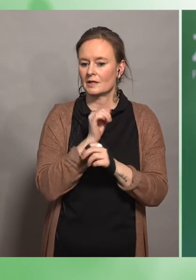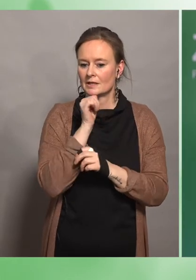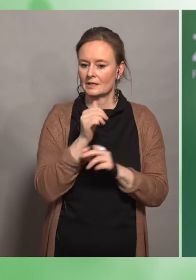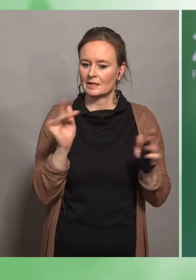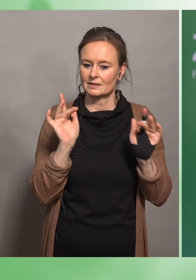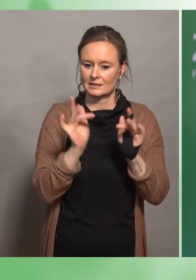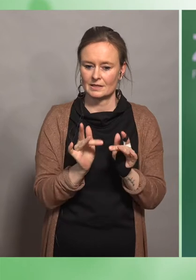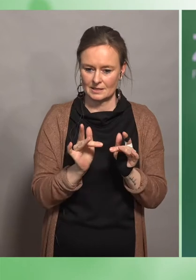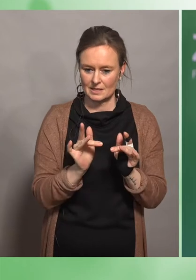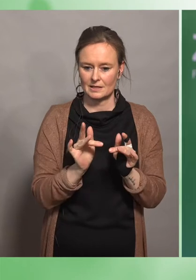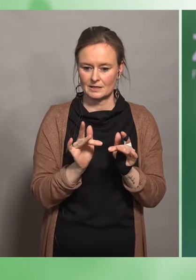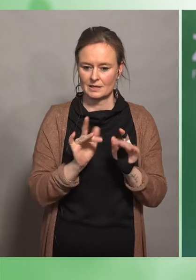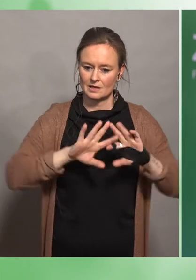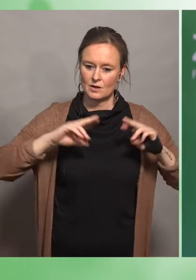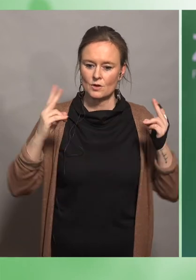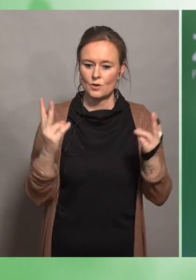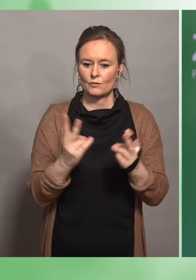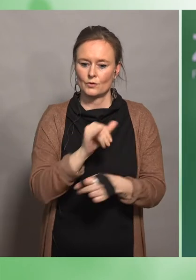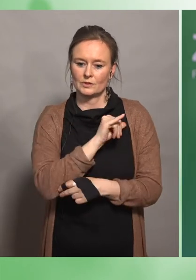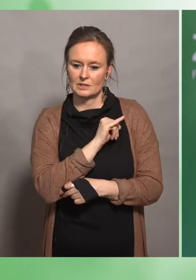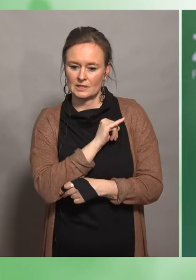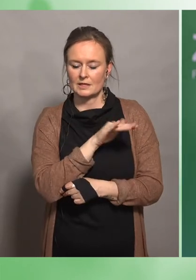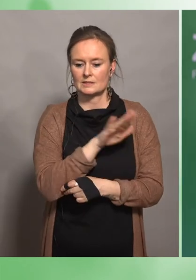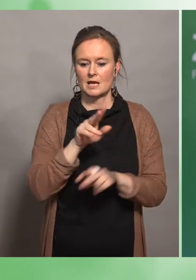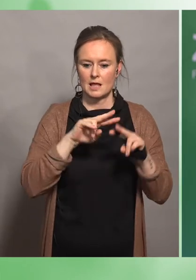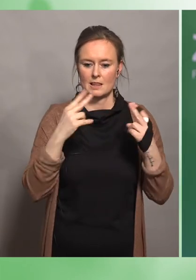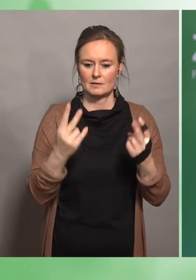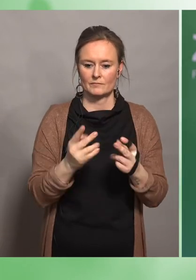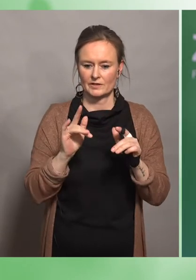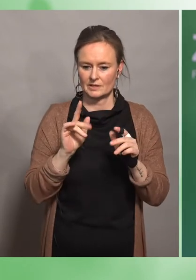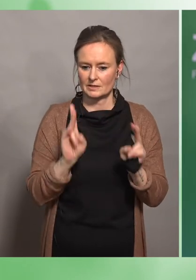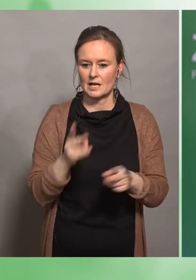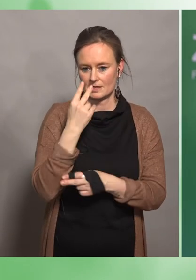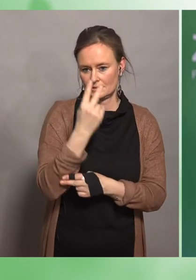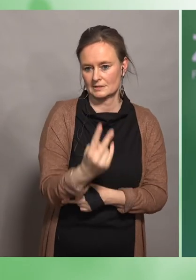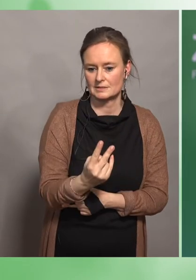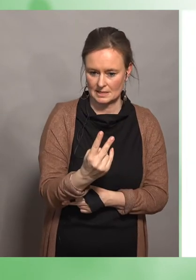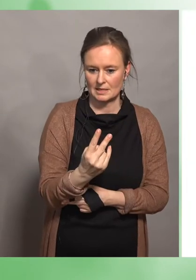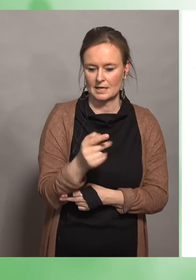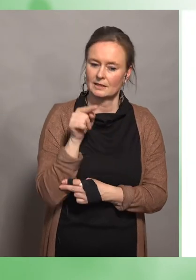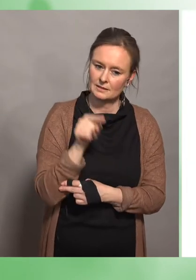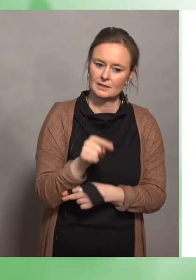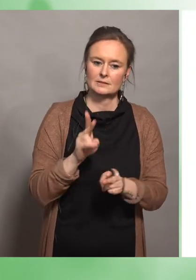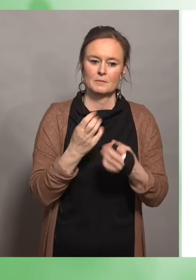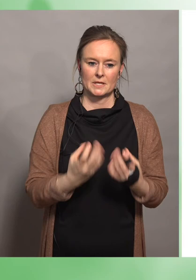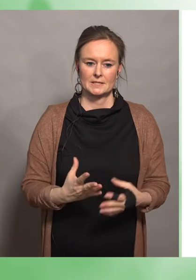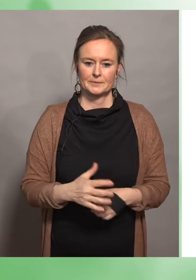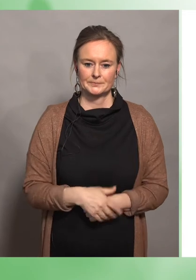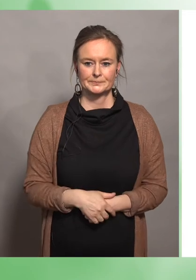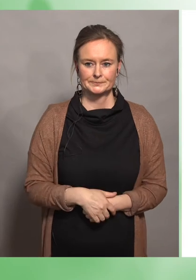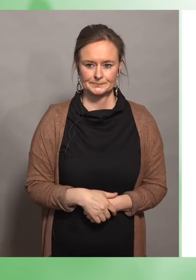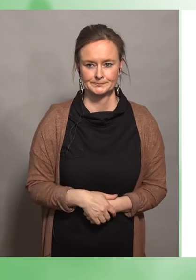become the world's center from which all the world will come to see how to make this happen.